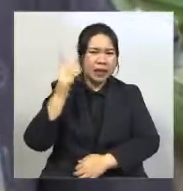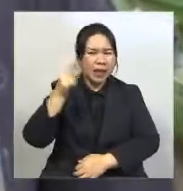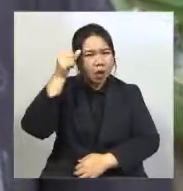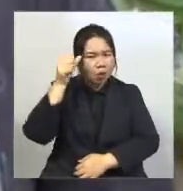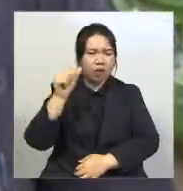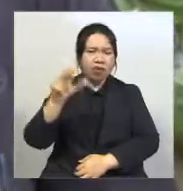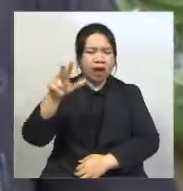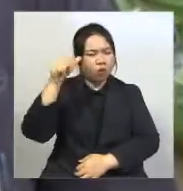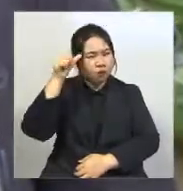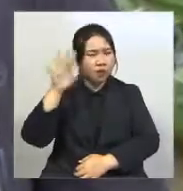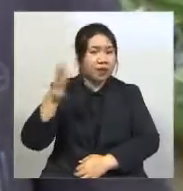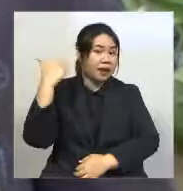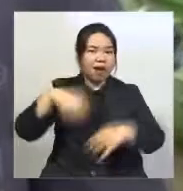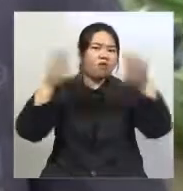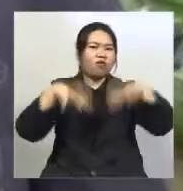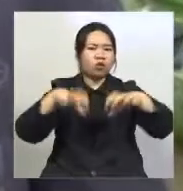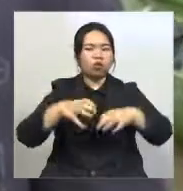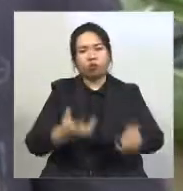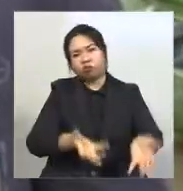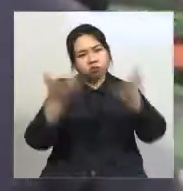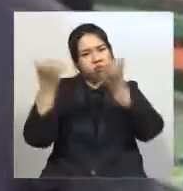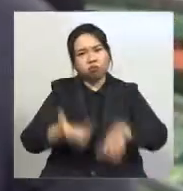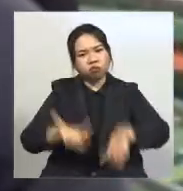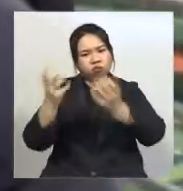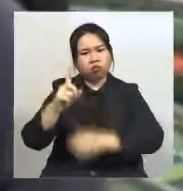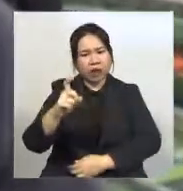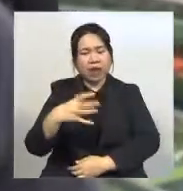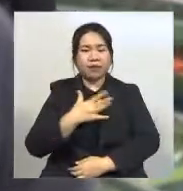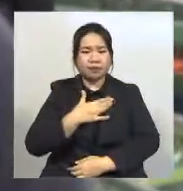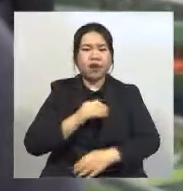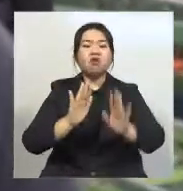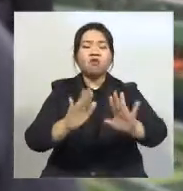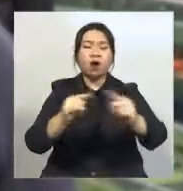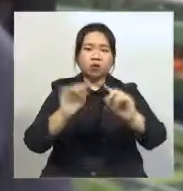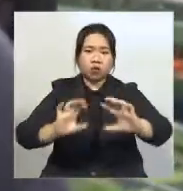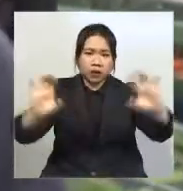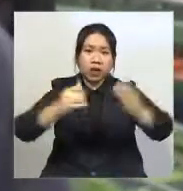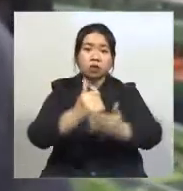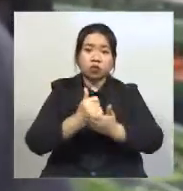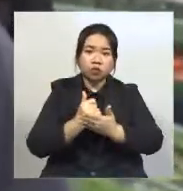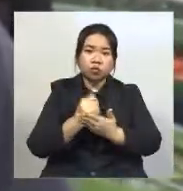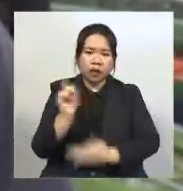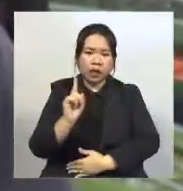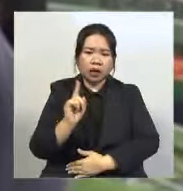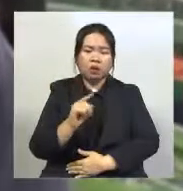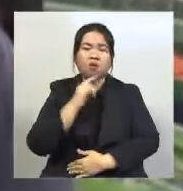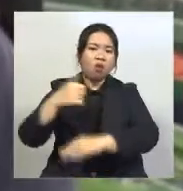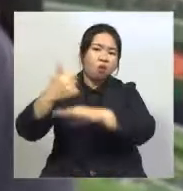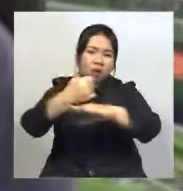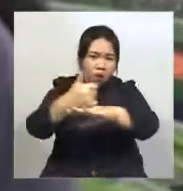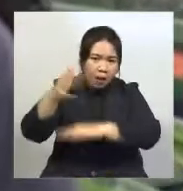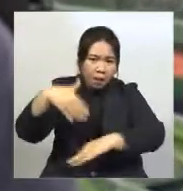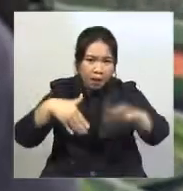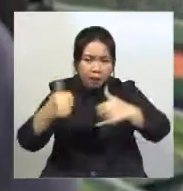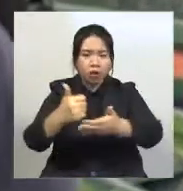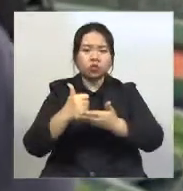3-4 วันที่ฝนตกหนักๆอ่ะยังไงก็เก็บไม่ทันค่ะอยากจะฝากไปถึงทางราชการที่เข้ามาช่วยพอเจ้านายมาช่วยก็ดีนะคะ